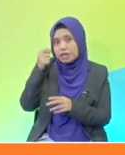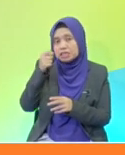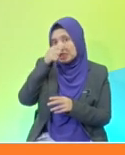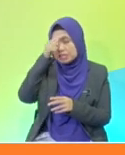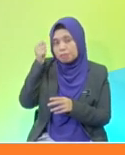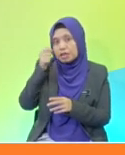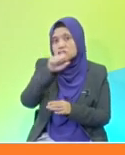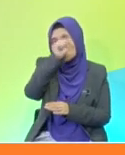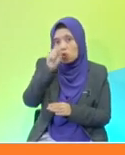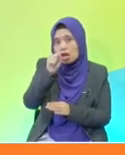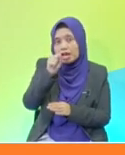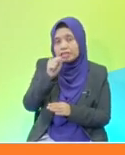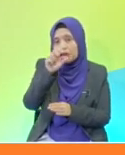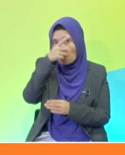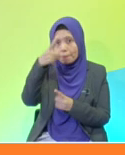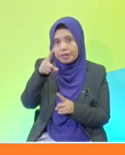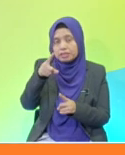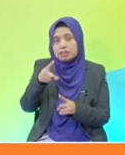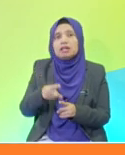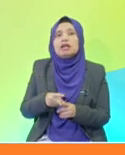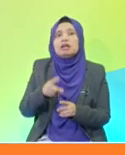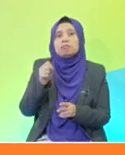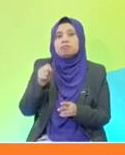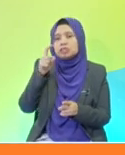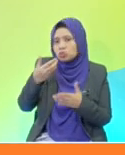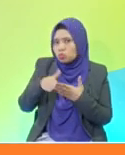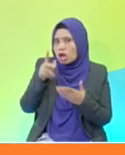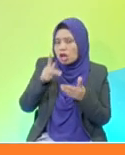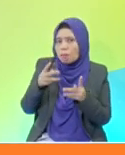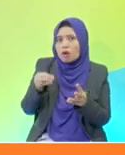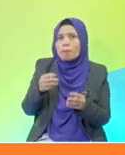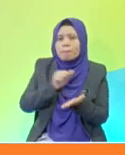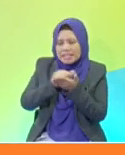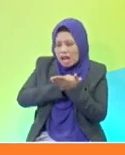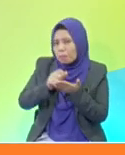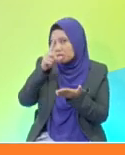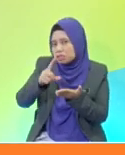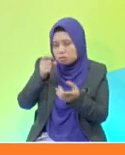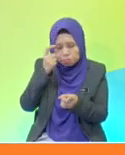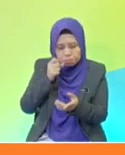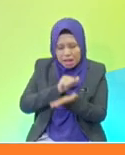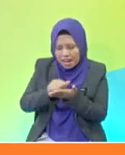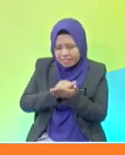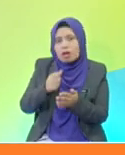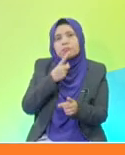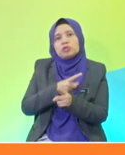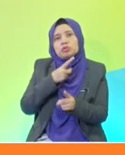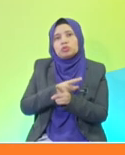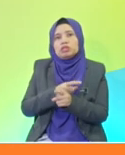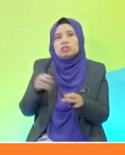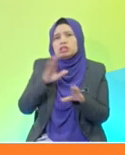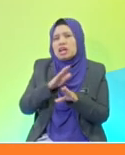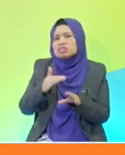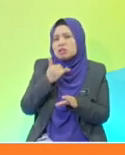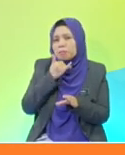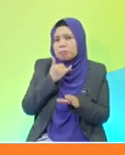tepat jika hendak memadam padam dengan betul-betul supaya tidak berlaku pertindangan jawaban so